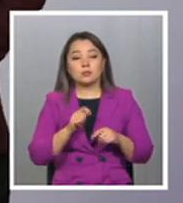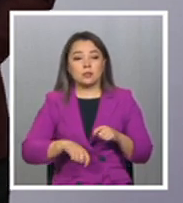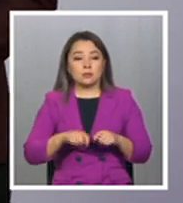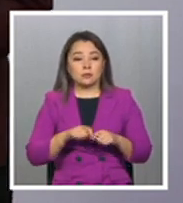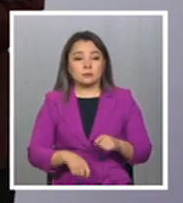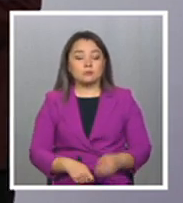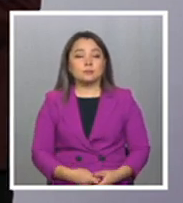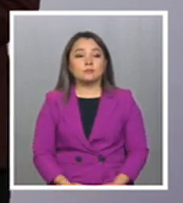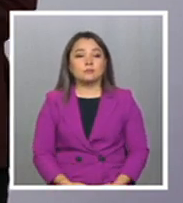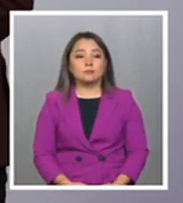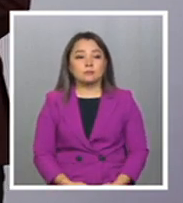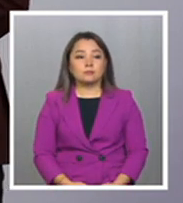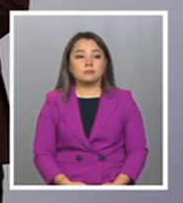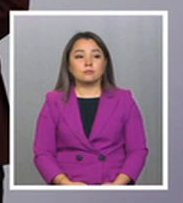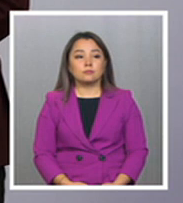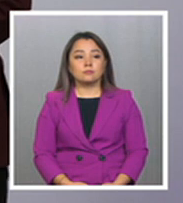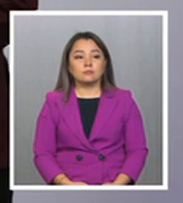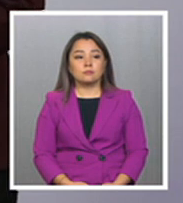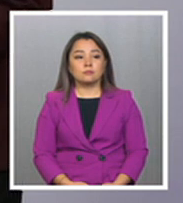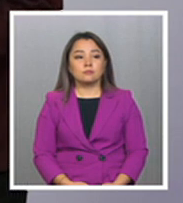салыстырыңыздар.